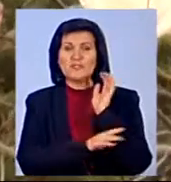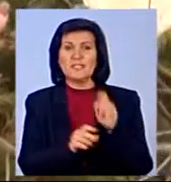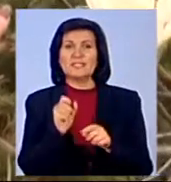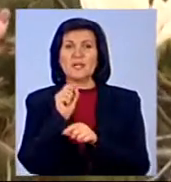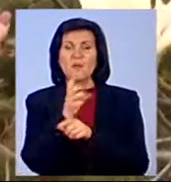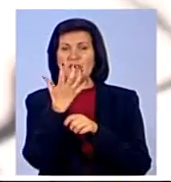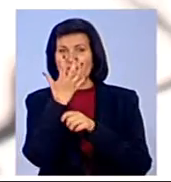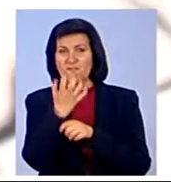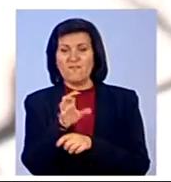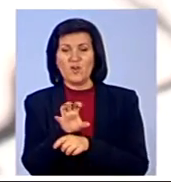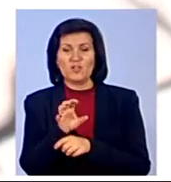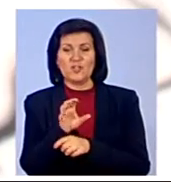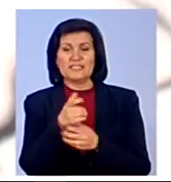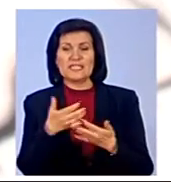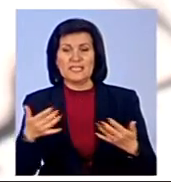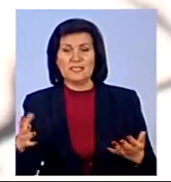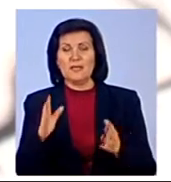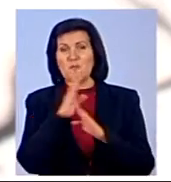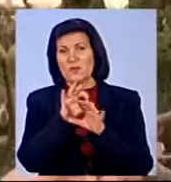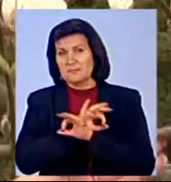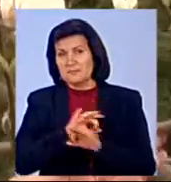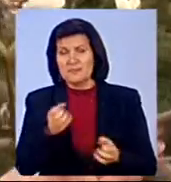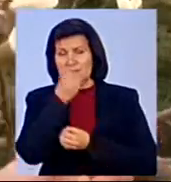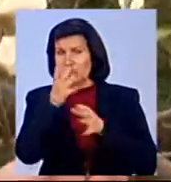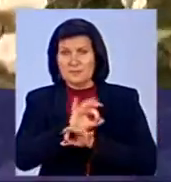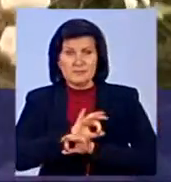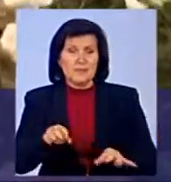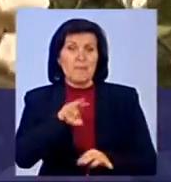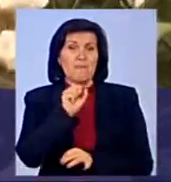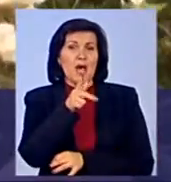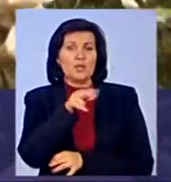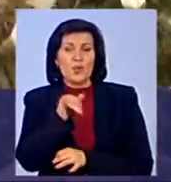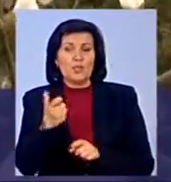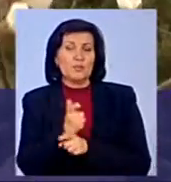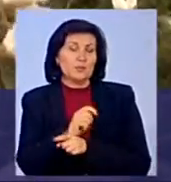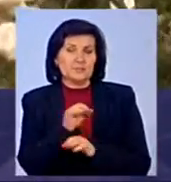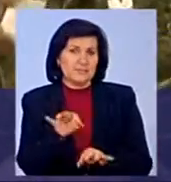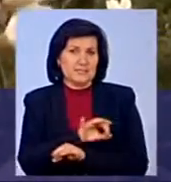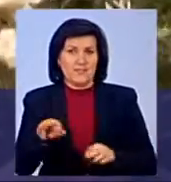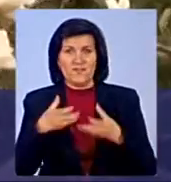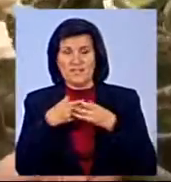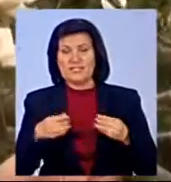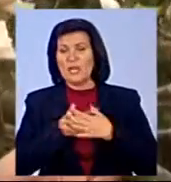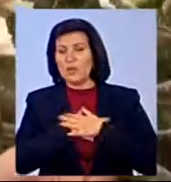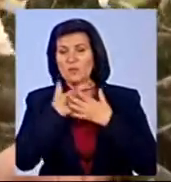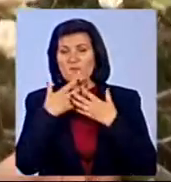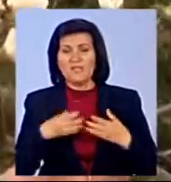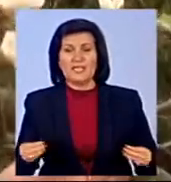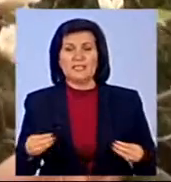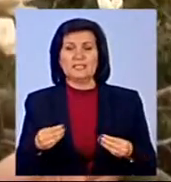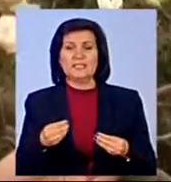замовила фотосесію. Дуже чудова погода, дуже чудові квіти, магнолії, взагалі дуже, дуже прекрасна весна. Люблю весну, це